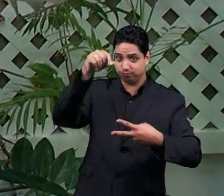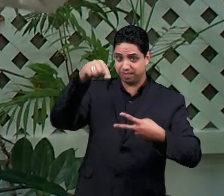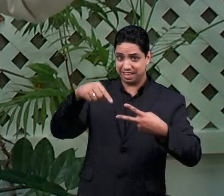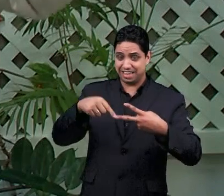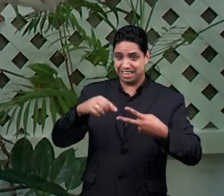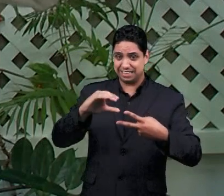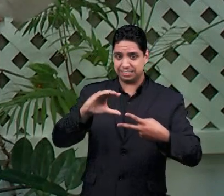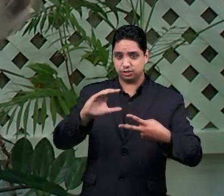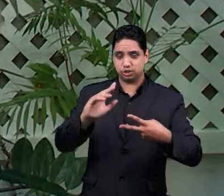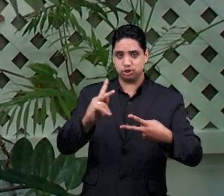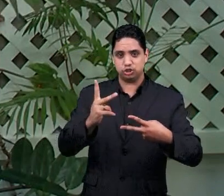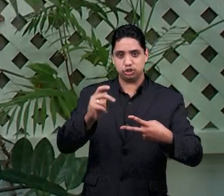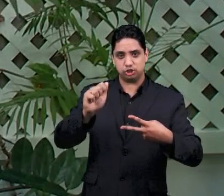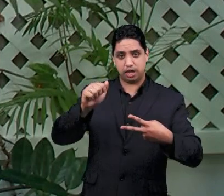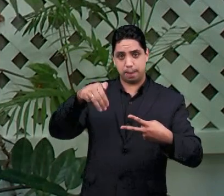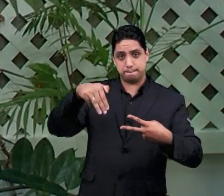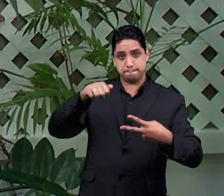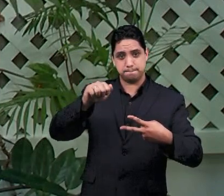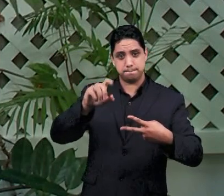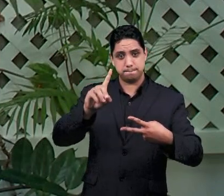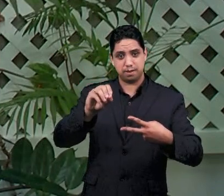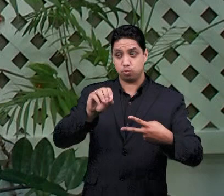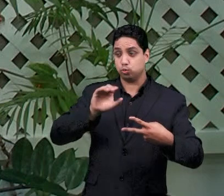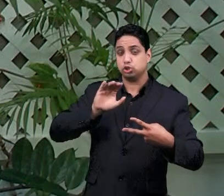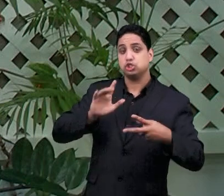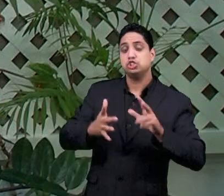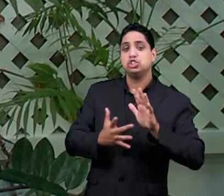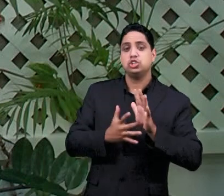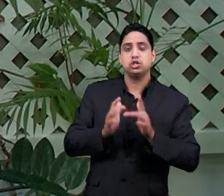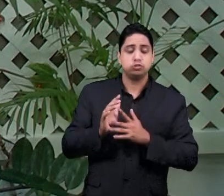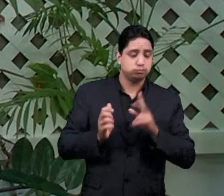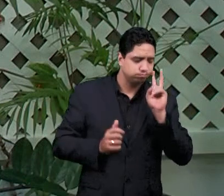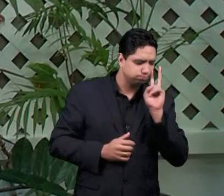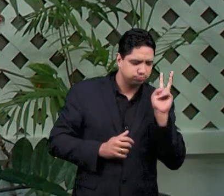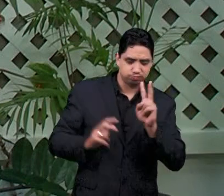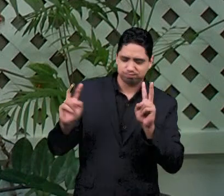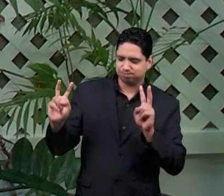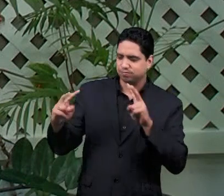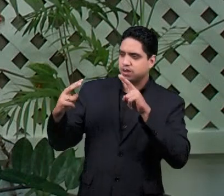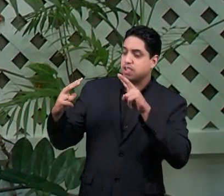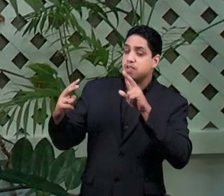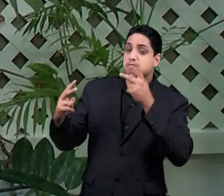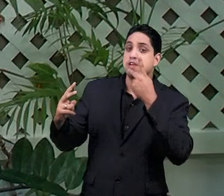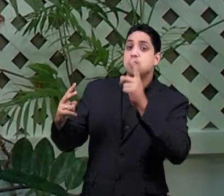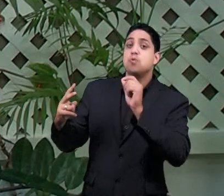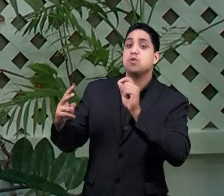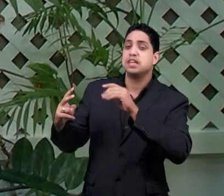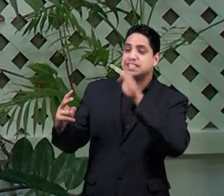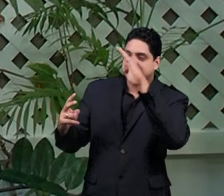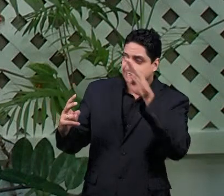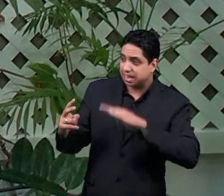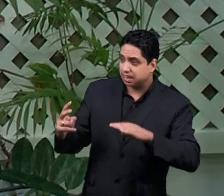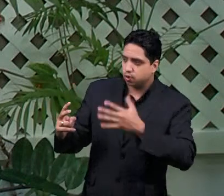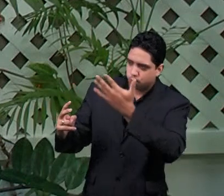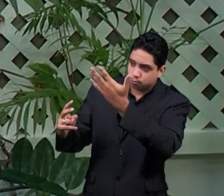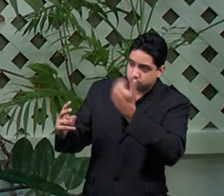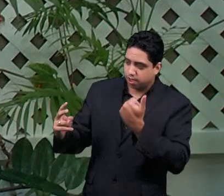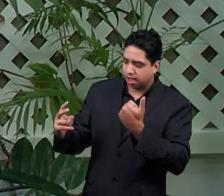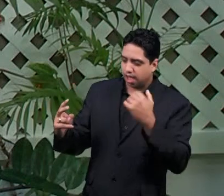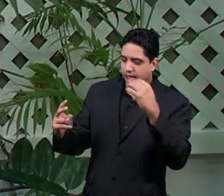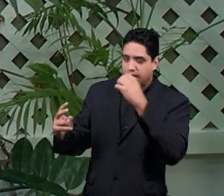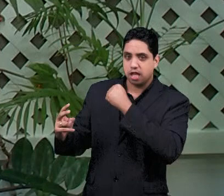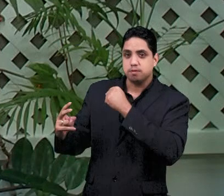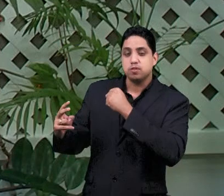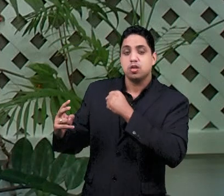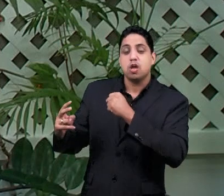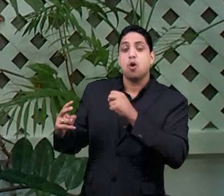nom. Il a dit, Zachée, descends vite. Il est descendu et il a répondu à l'appel. Après, ce qu'on